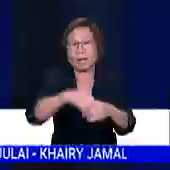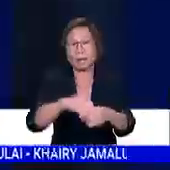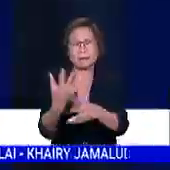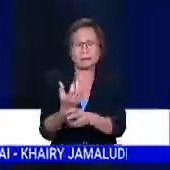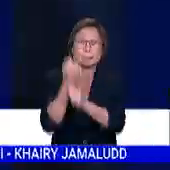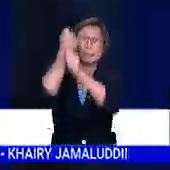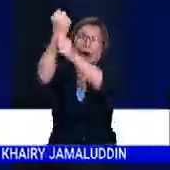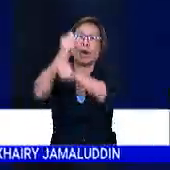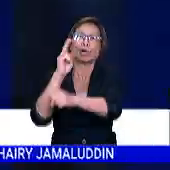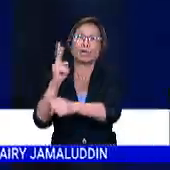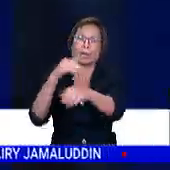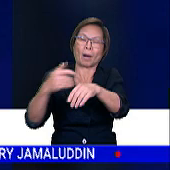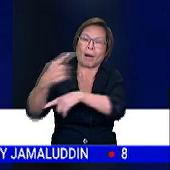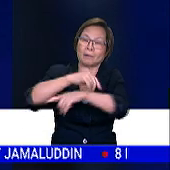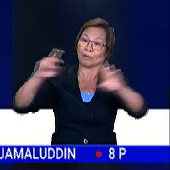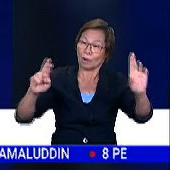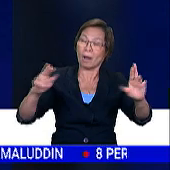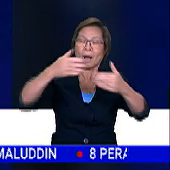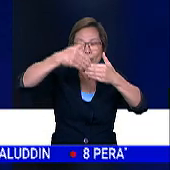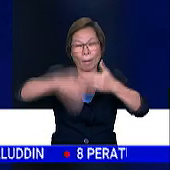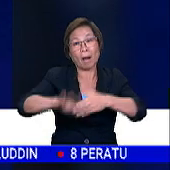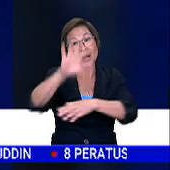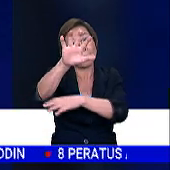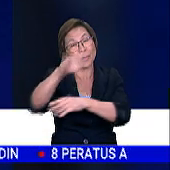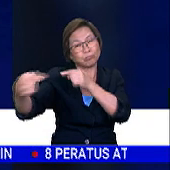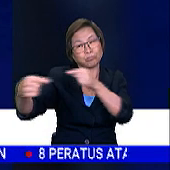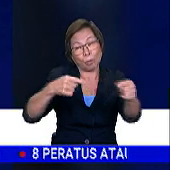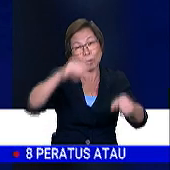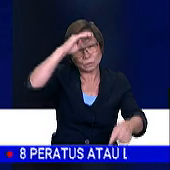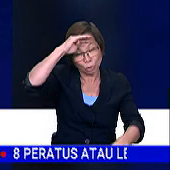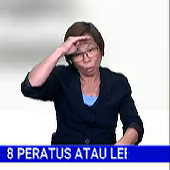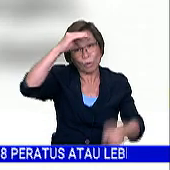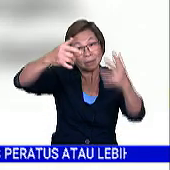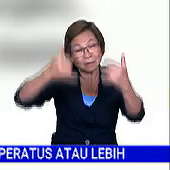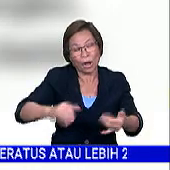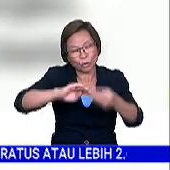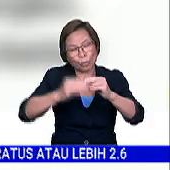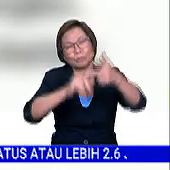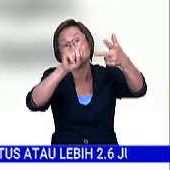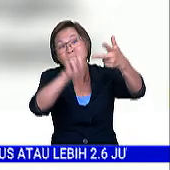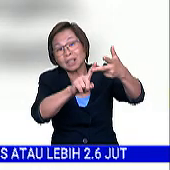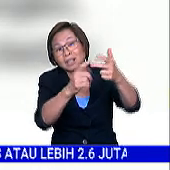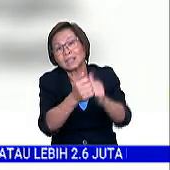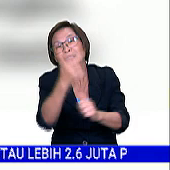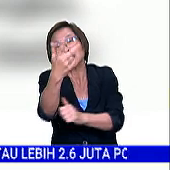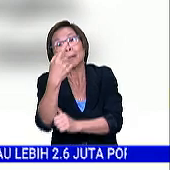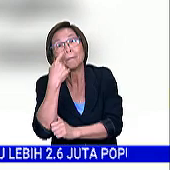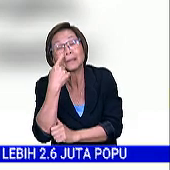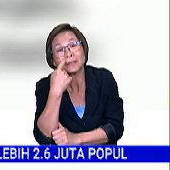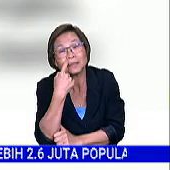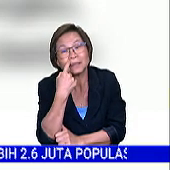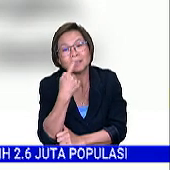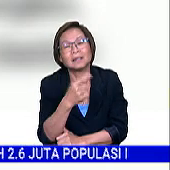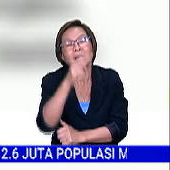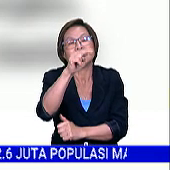memburu kemenangan kedua Rabu ini. Selepas 5 perlawanan, JDT kini di tempat ketiga dengan 3 mata di